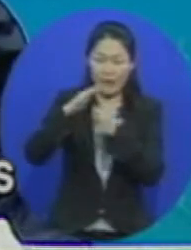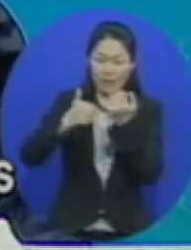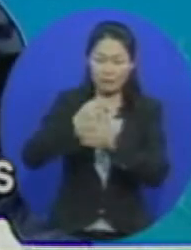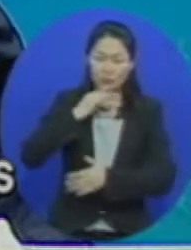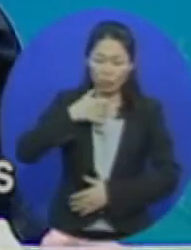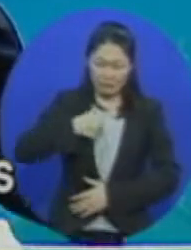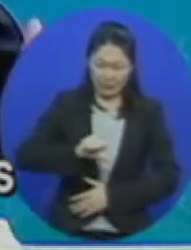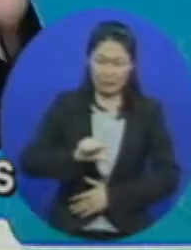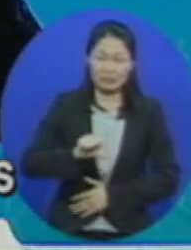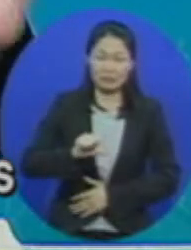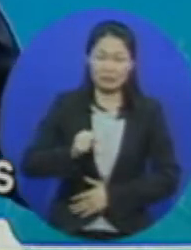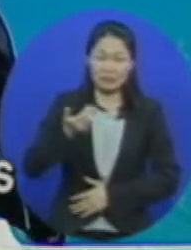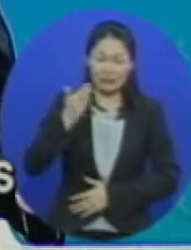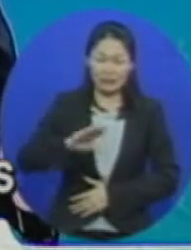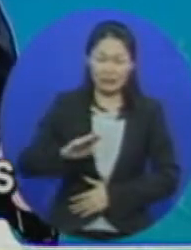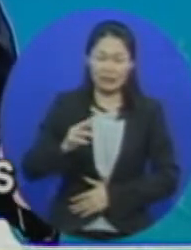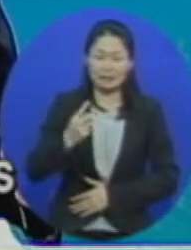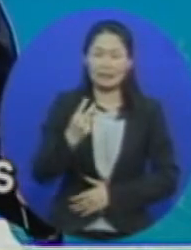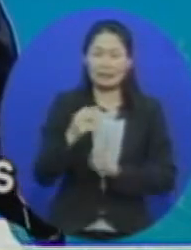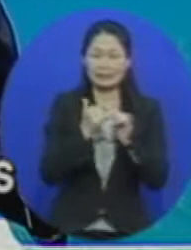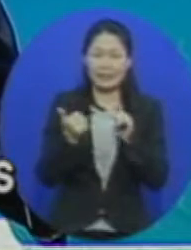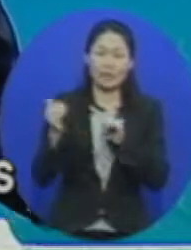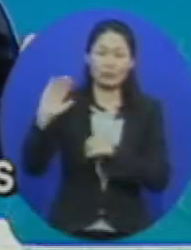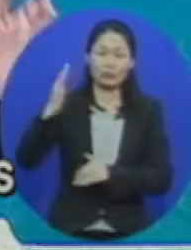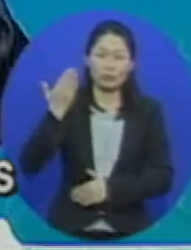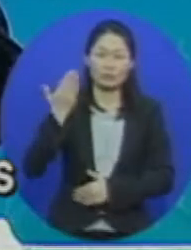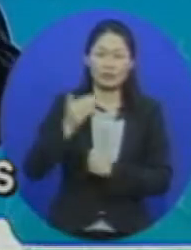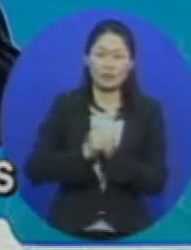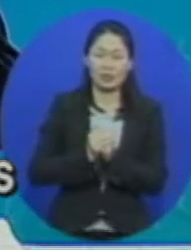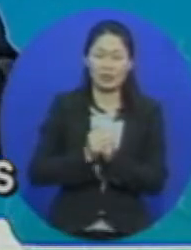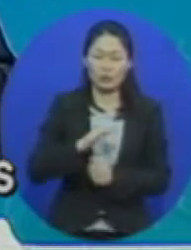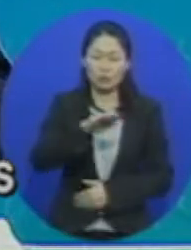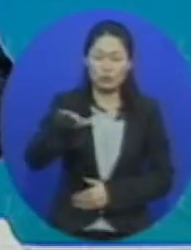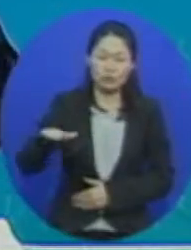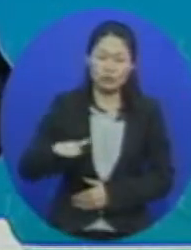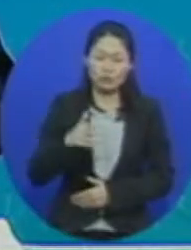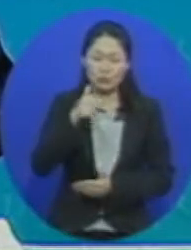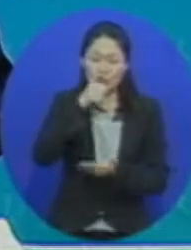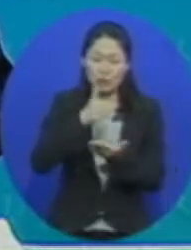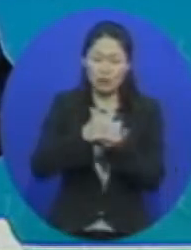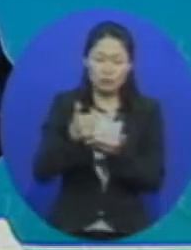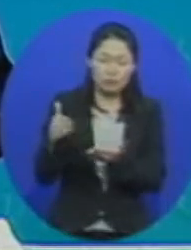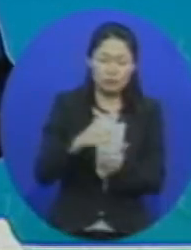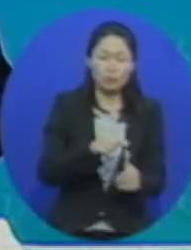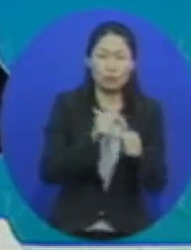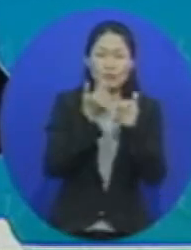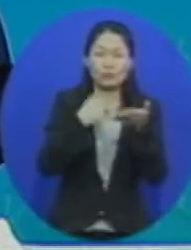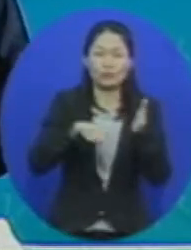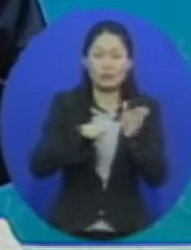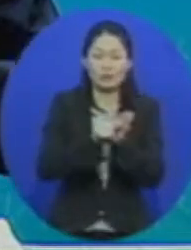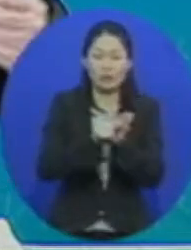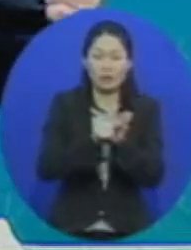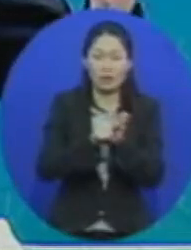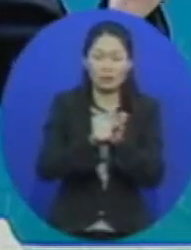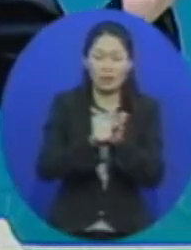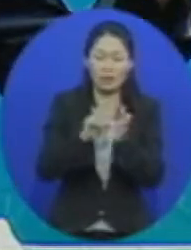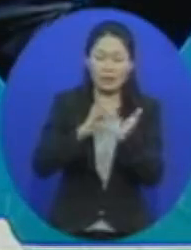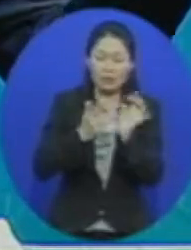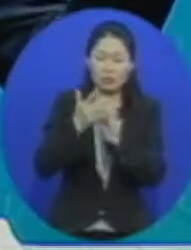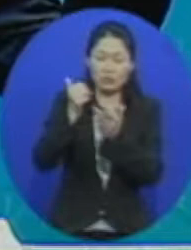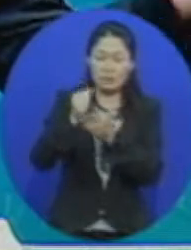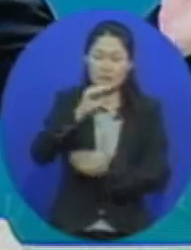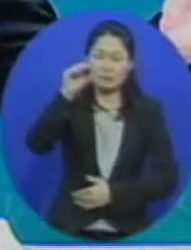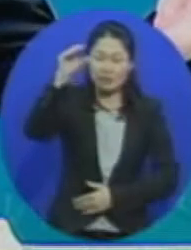이신데 사람이 되셨어요 우리를 주에서 구원하시려고 그래서 예수님께서 십자가에